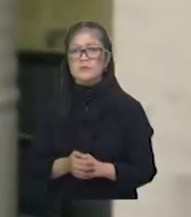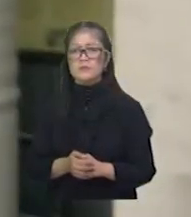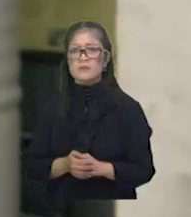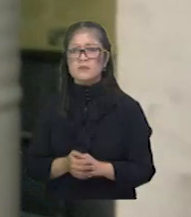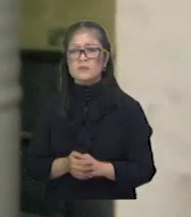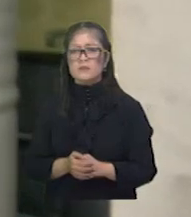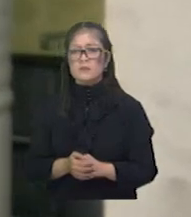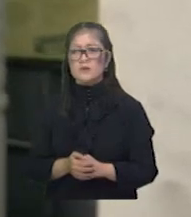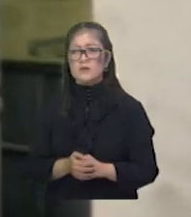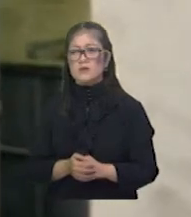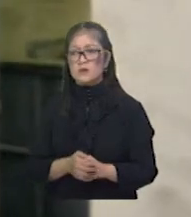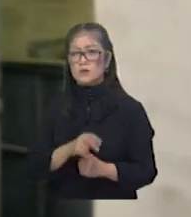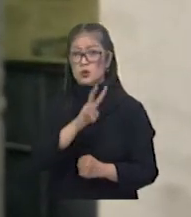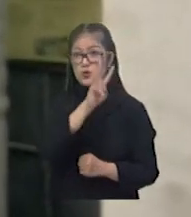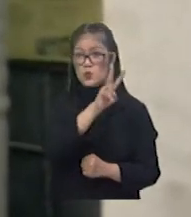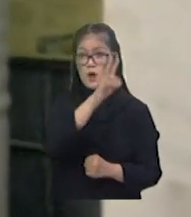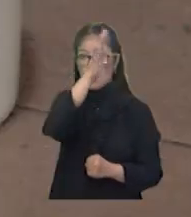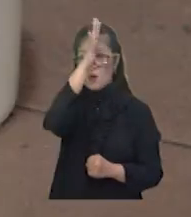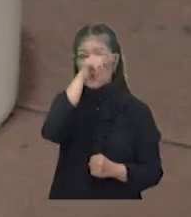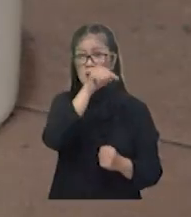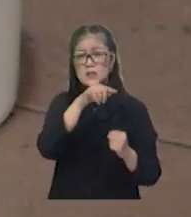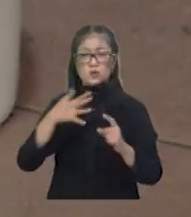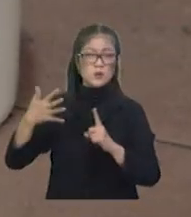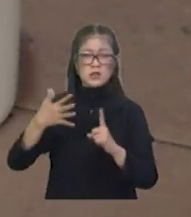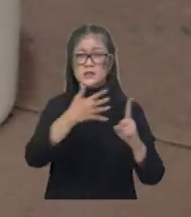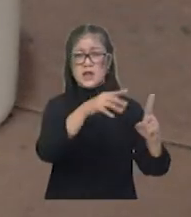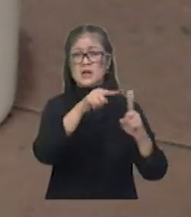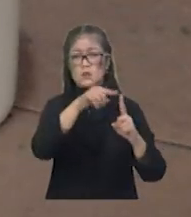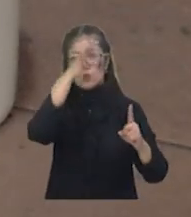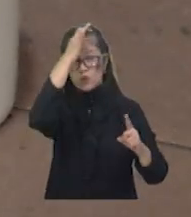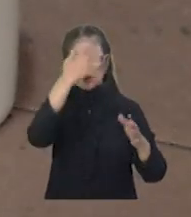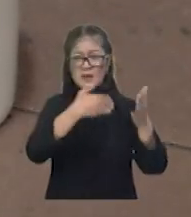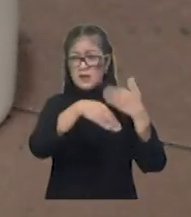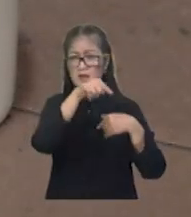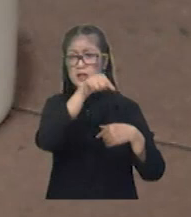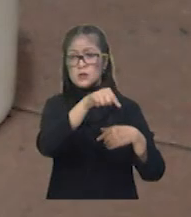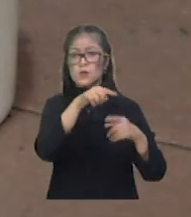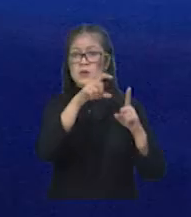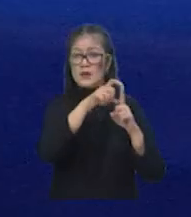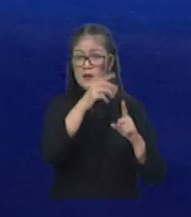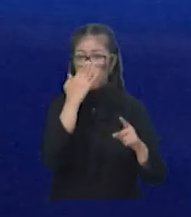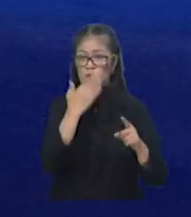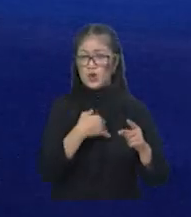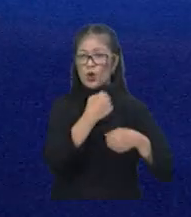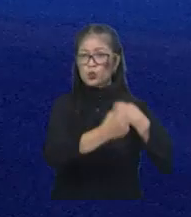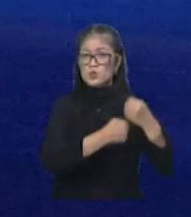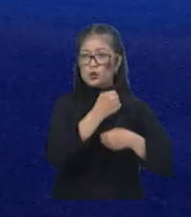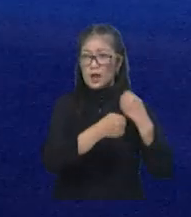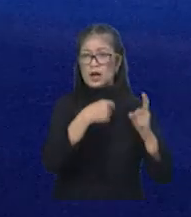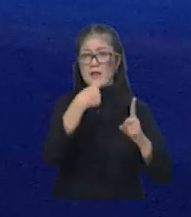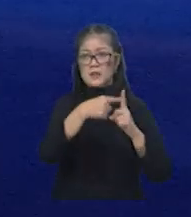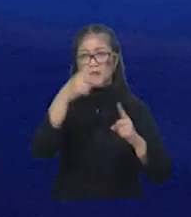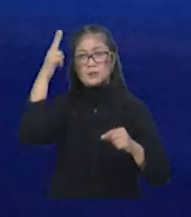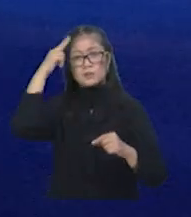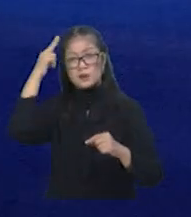Dua DPO kasus gagal ginjal akut petinggi CV Samudra Chemical berinisial ED selaku pemilik sekaligus direktur utama serta